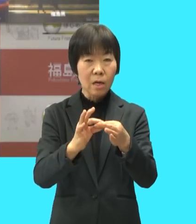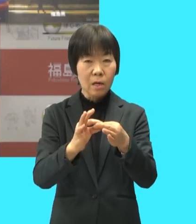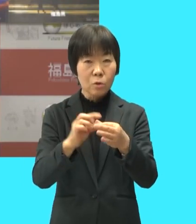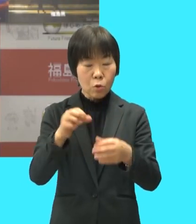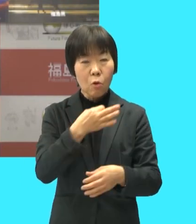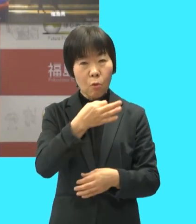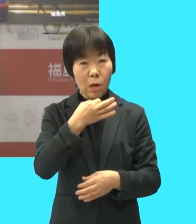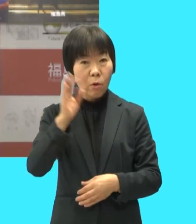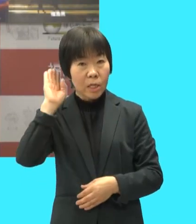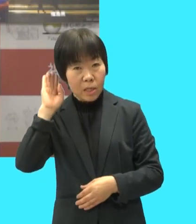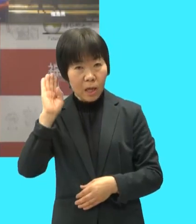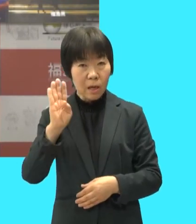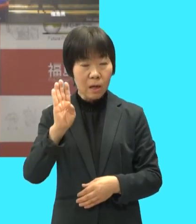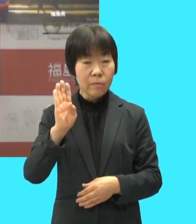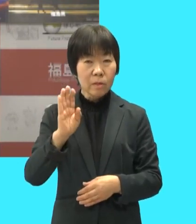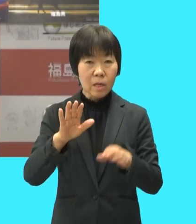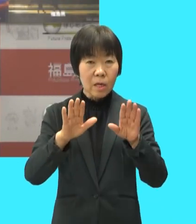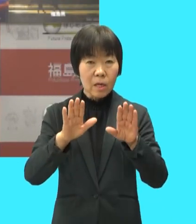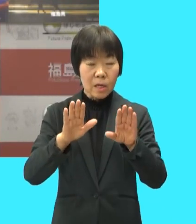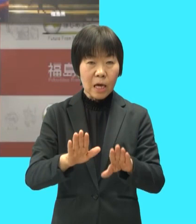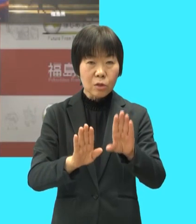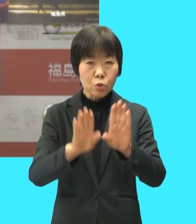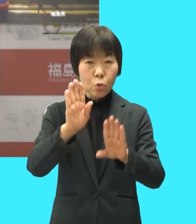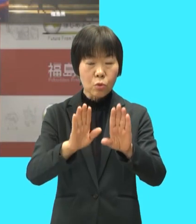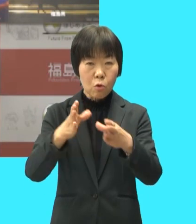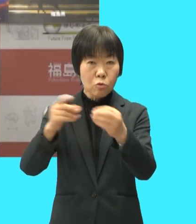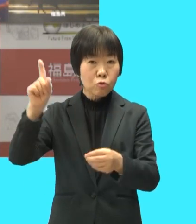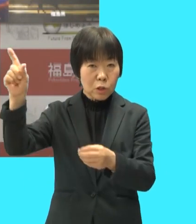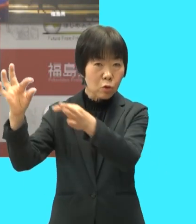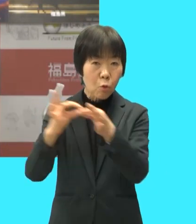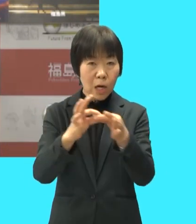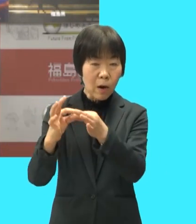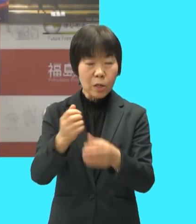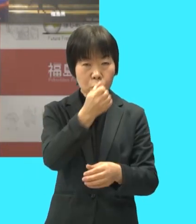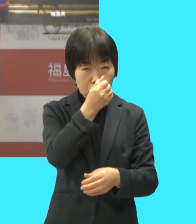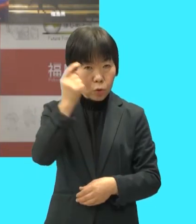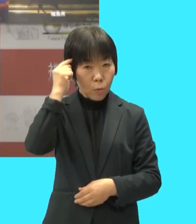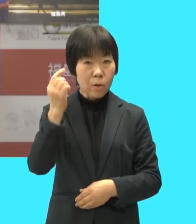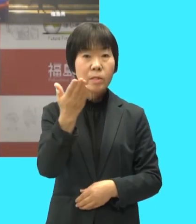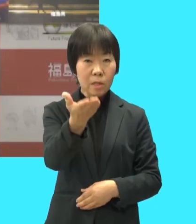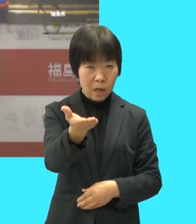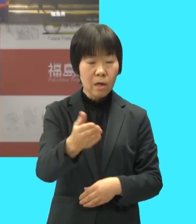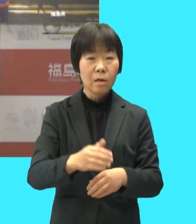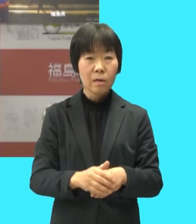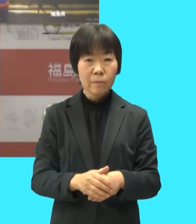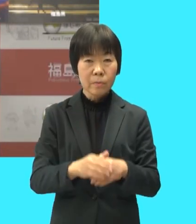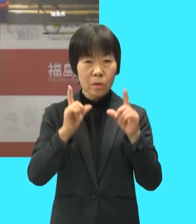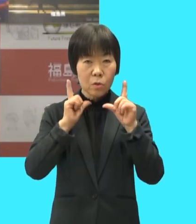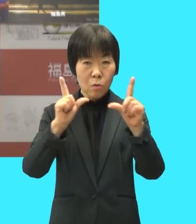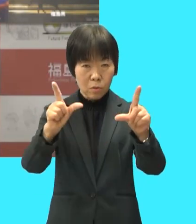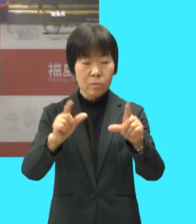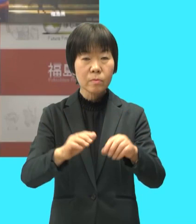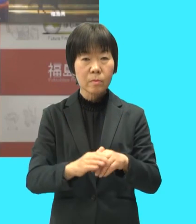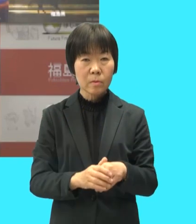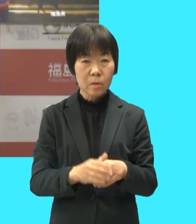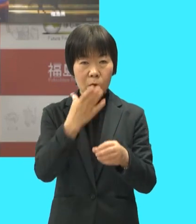受けて、まあ、県としてですね、現状の国の関与の度合いというのは十分であると考えていらっしゃるかということをお伺いしたいんですが。 や